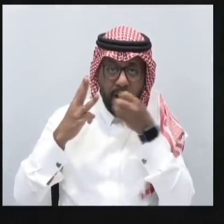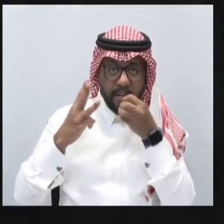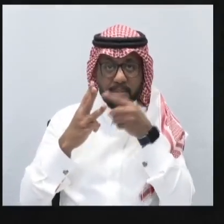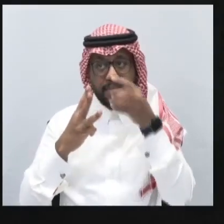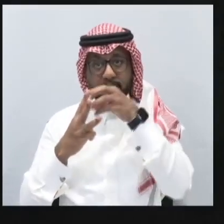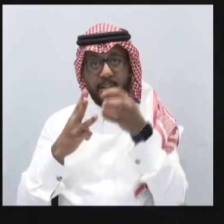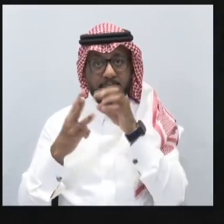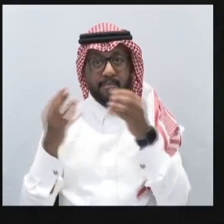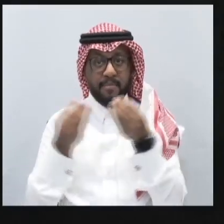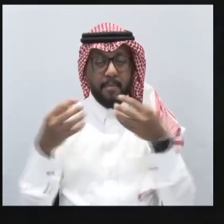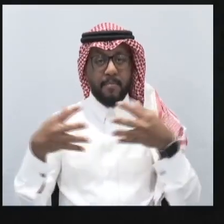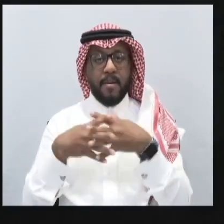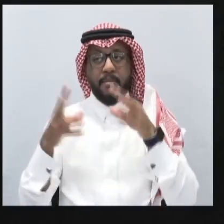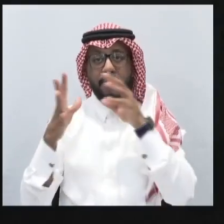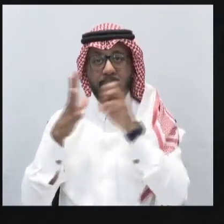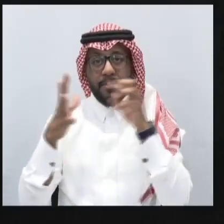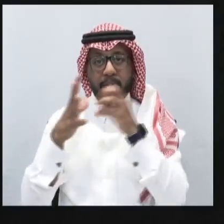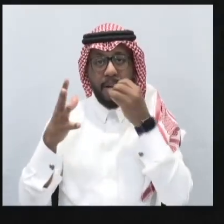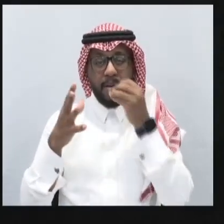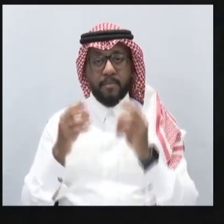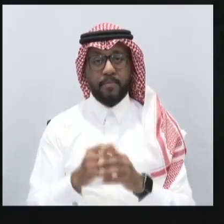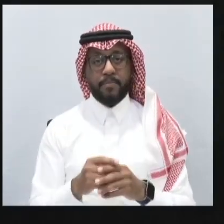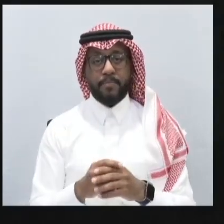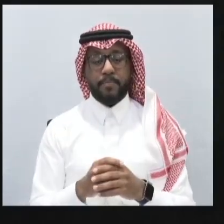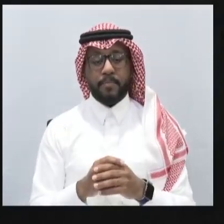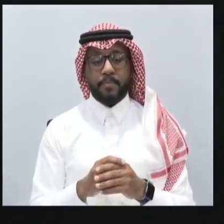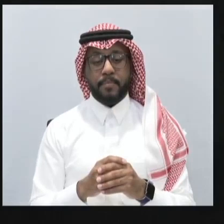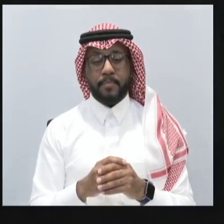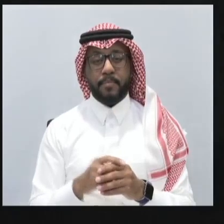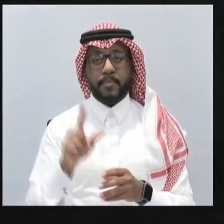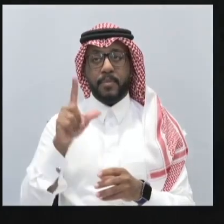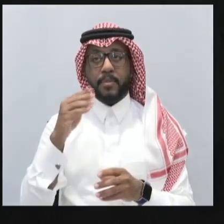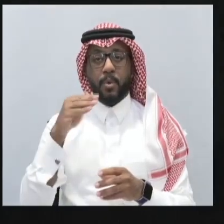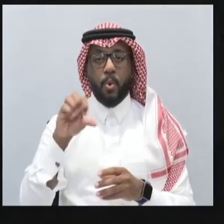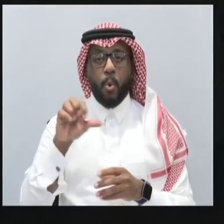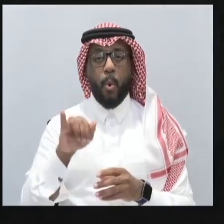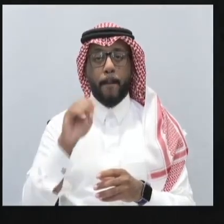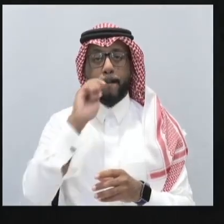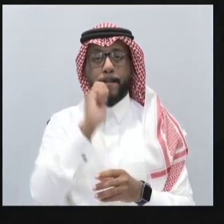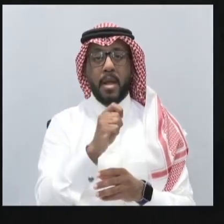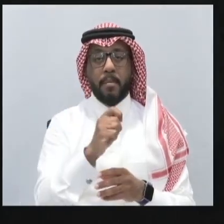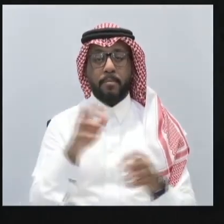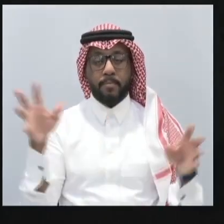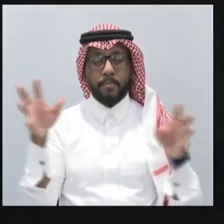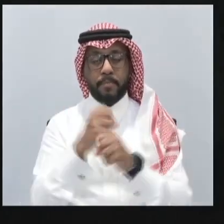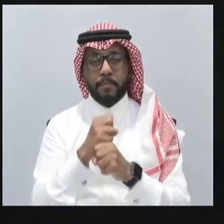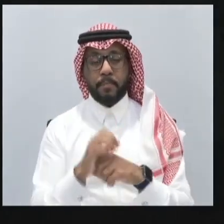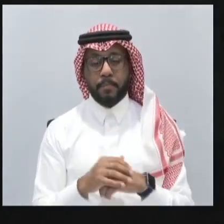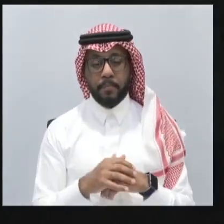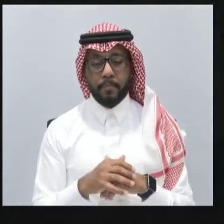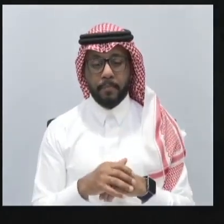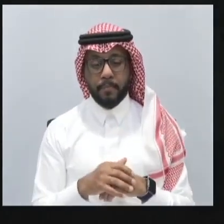حيوانات تيجي تاكل ه الحيوانات نسميها اكلات لحوم نسميها اكلات لحوم طيب